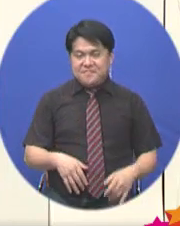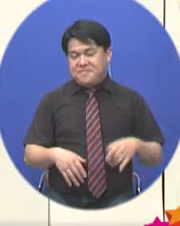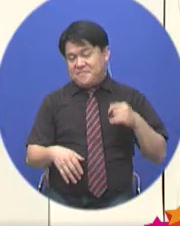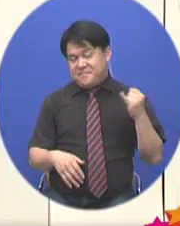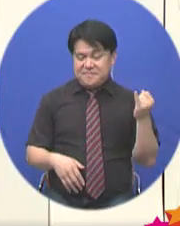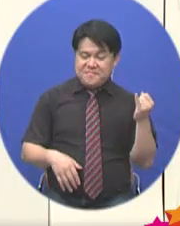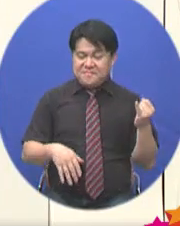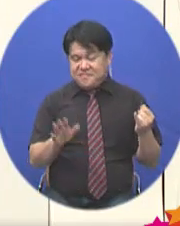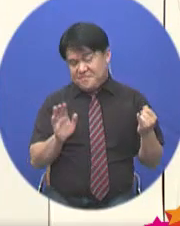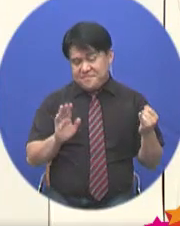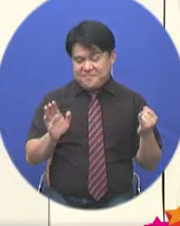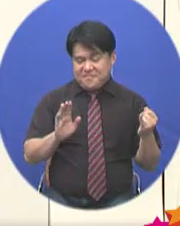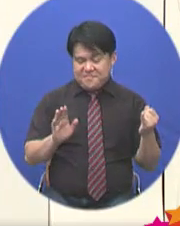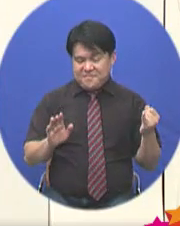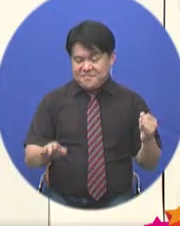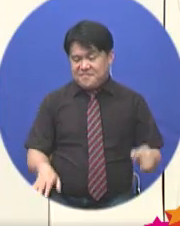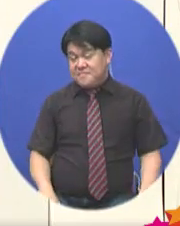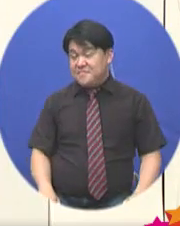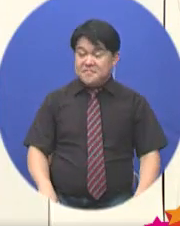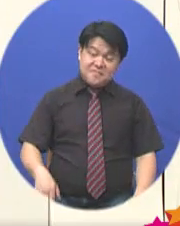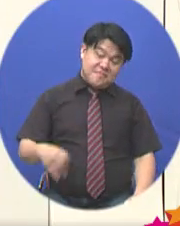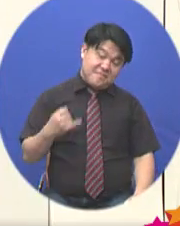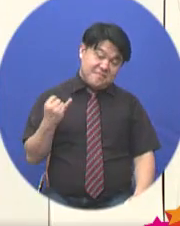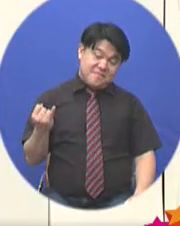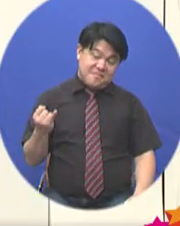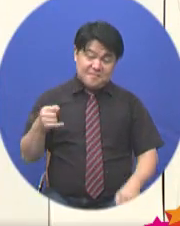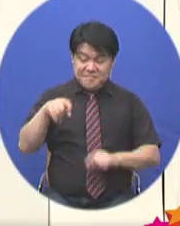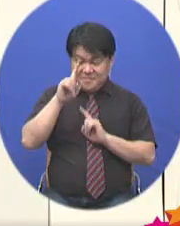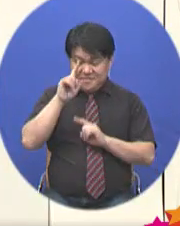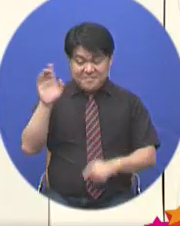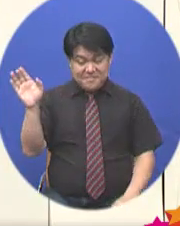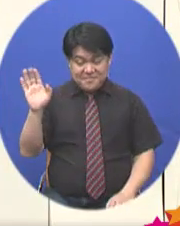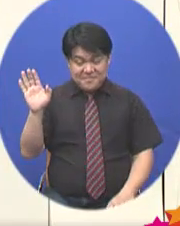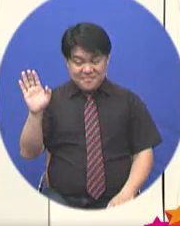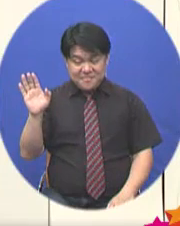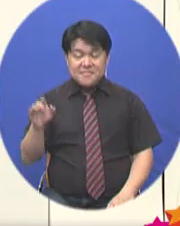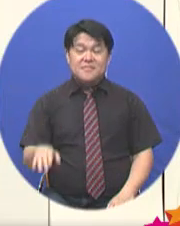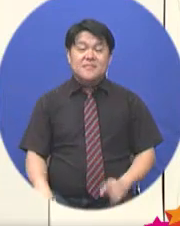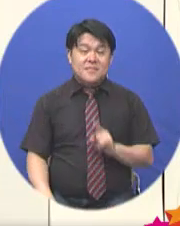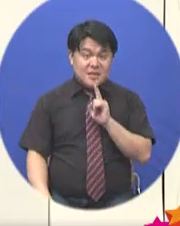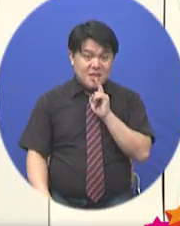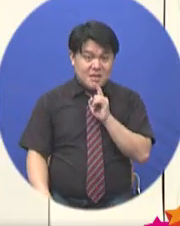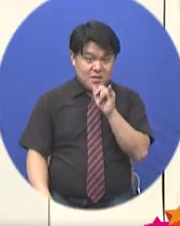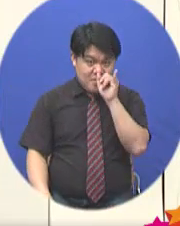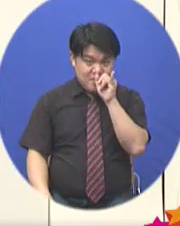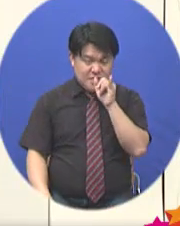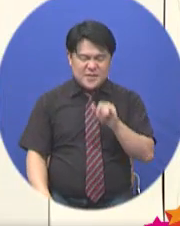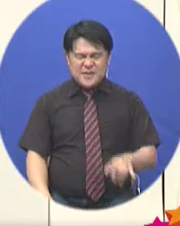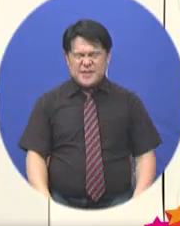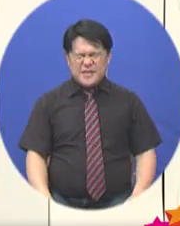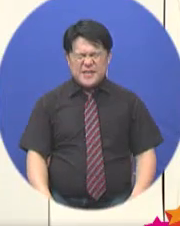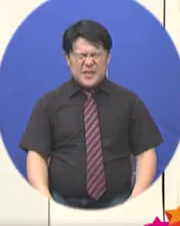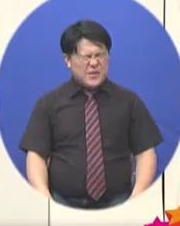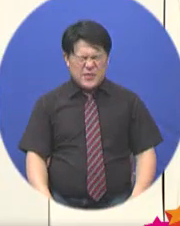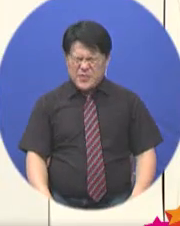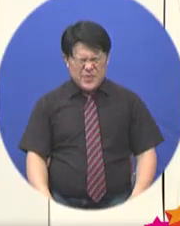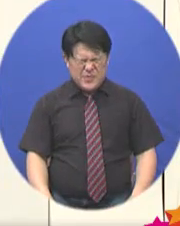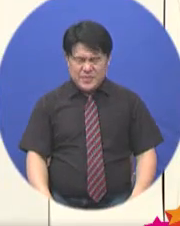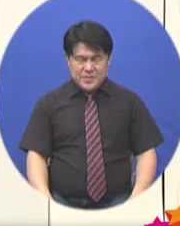미스김도 잘 있어요 미스리도 안녕히 이렇게 끊어야